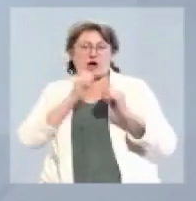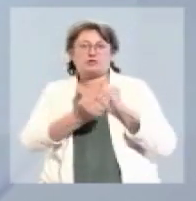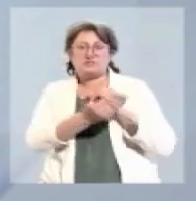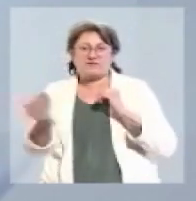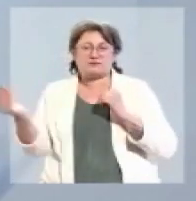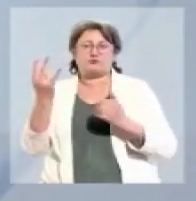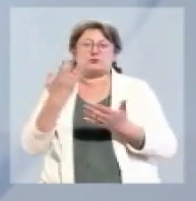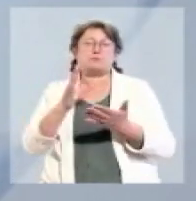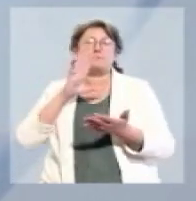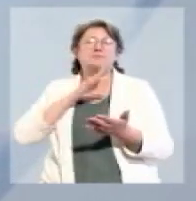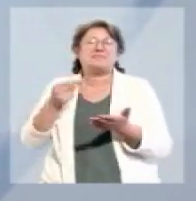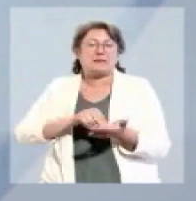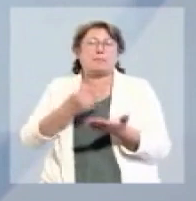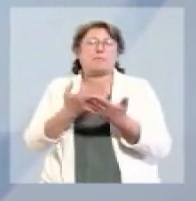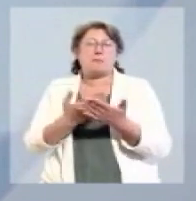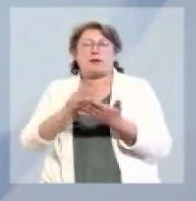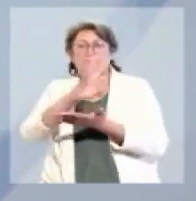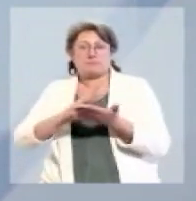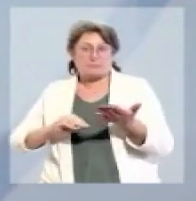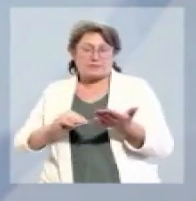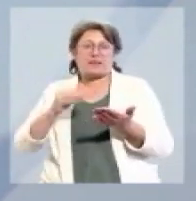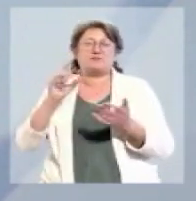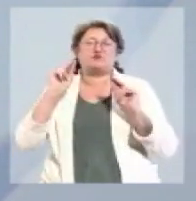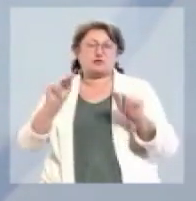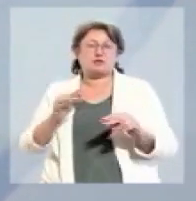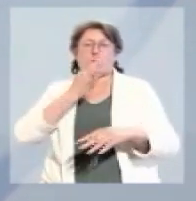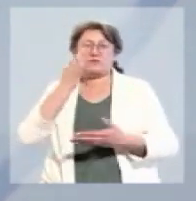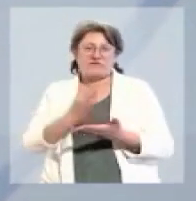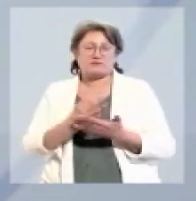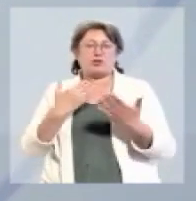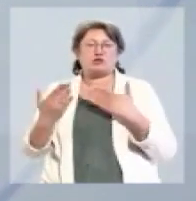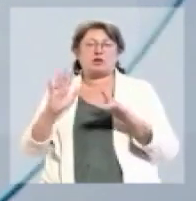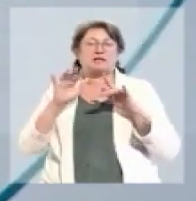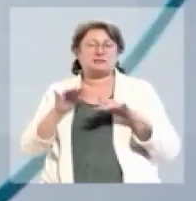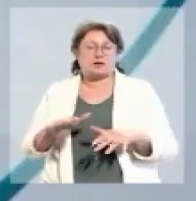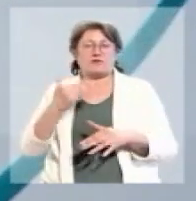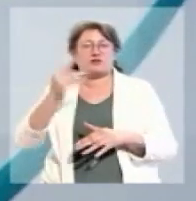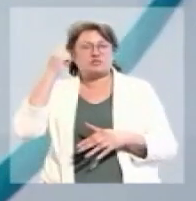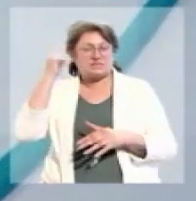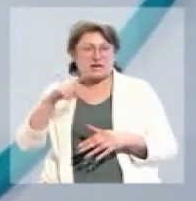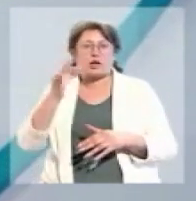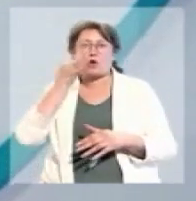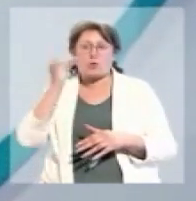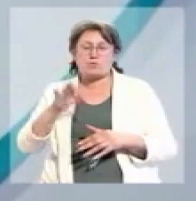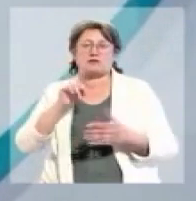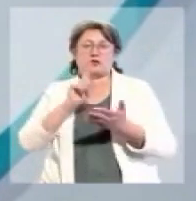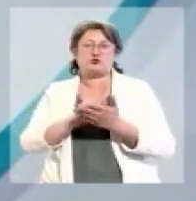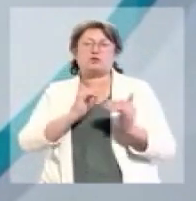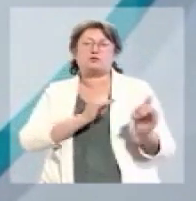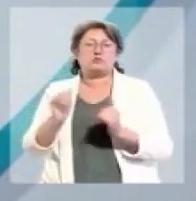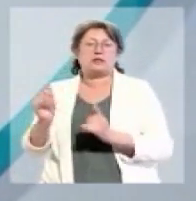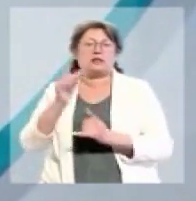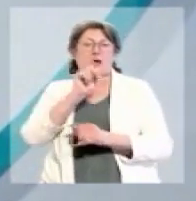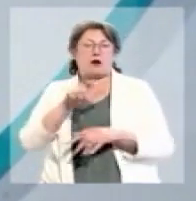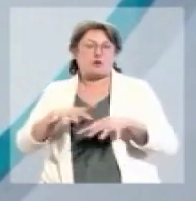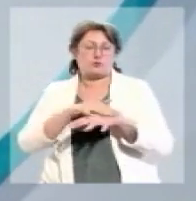вас нужно стать примером подлинного патриотизма, честности и ответственного отношения к делу. Ваши знания и опыт должны служить на благо